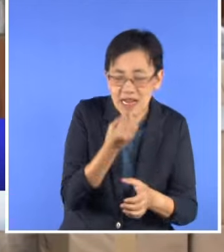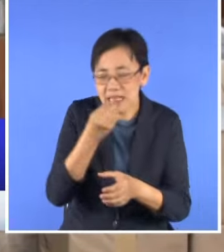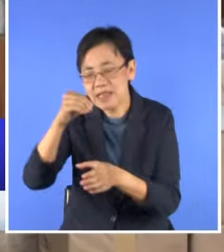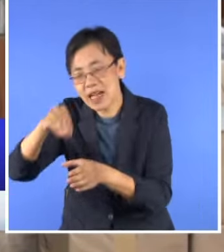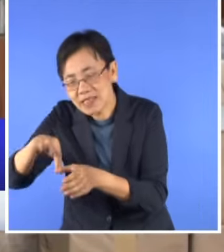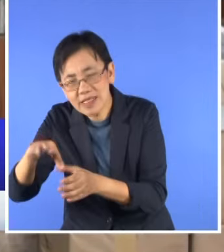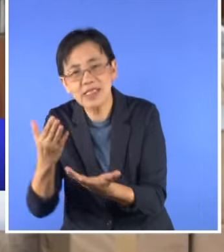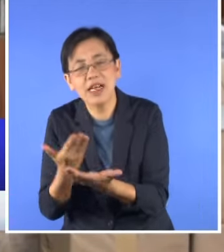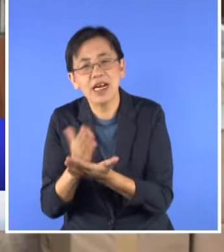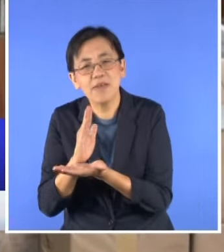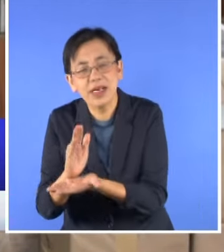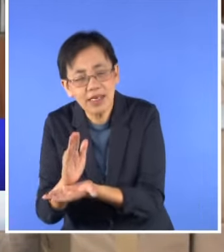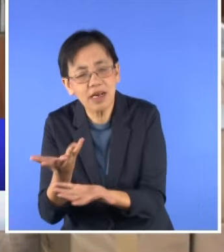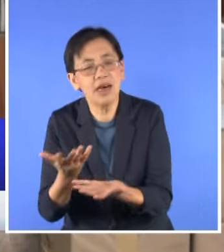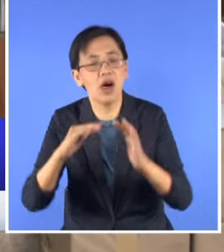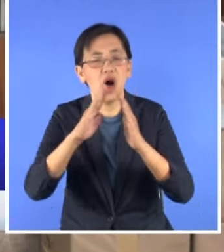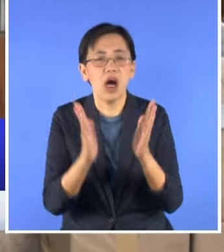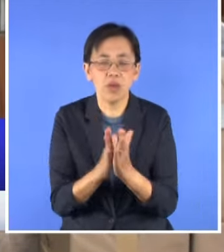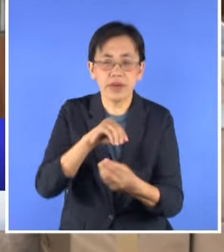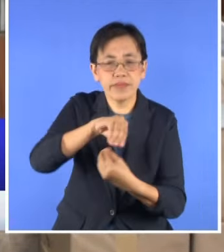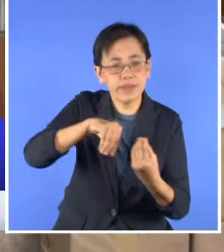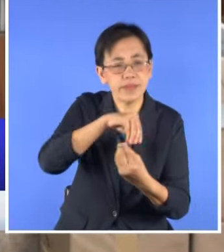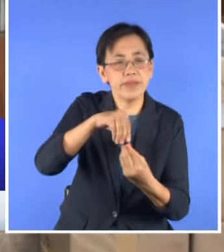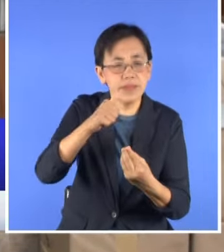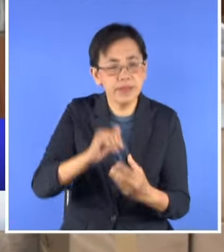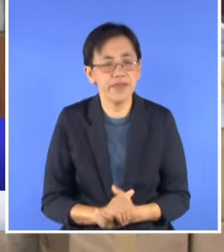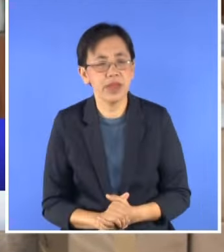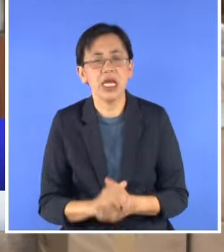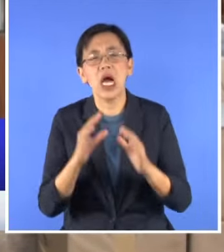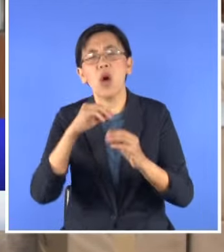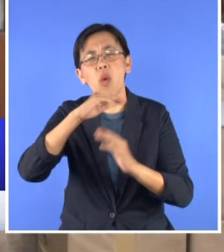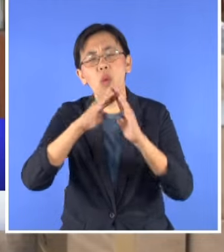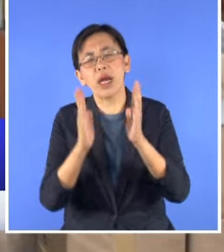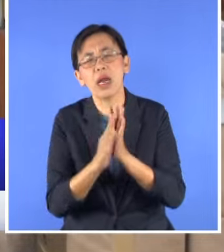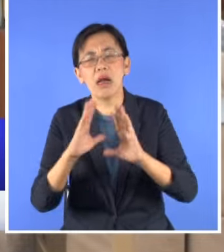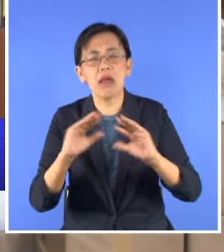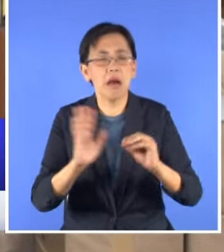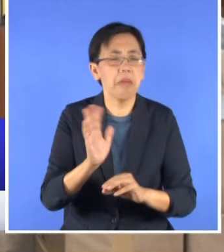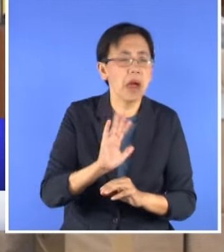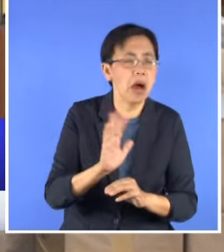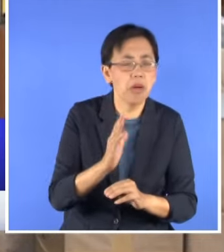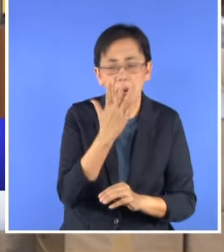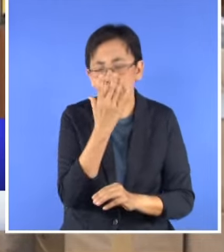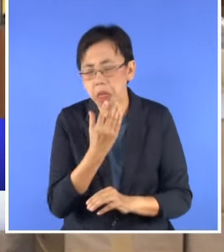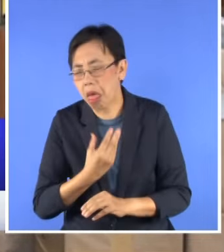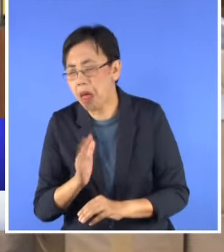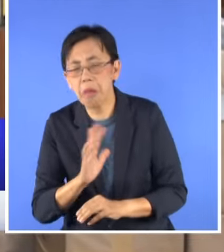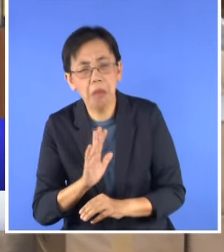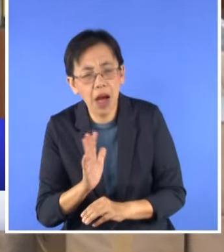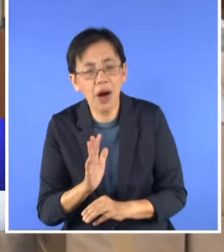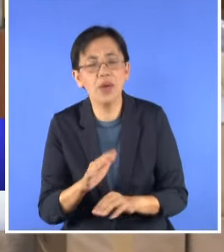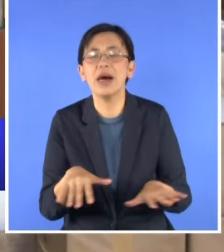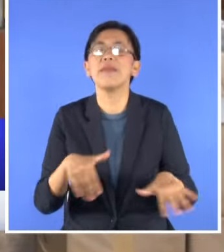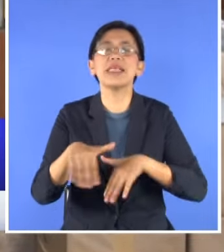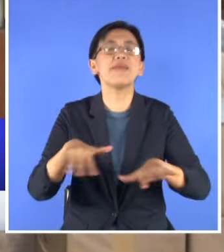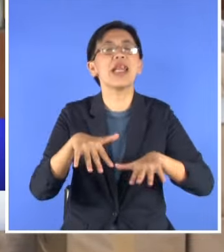มันก็ทำให้วัดมีโอกาสไม่เงียบเหงาไม่ล้างไม่เศร้าไม่อยู่กันแบบคึกคืน